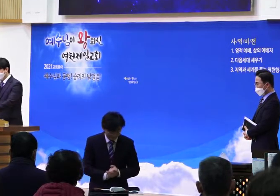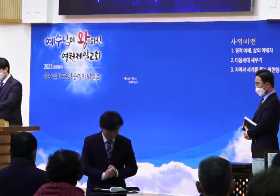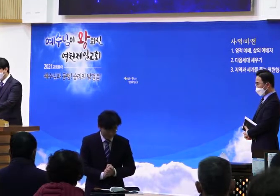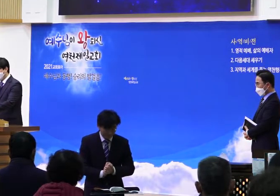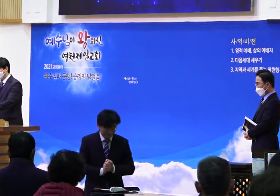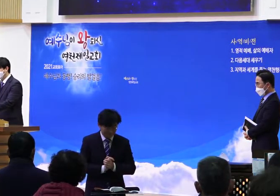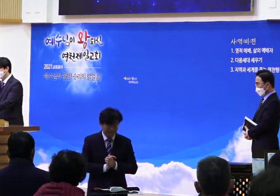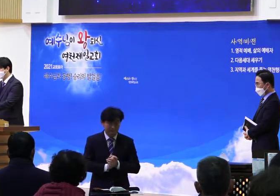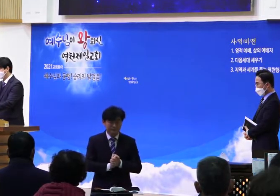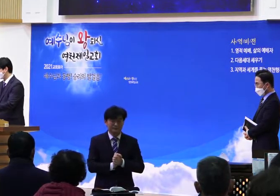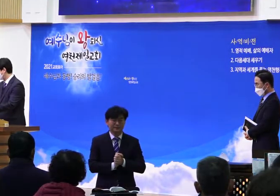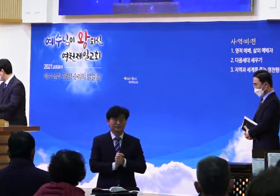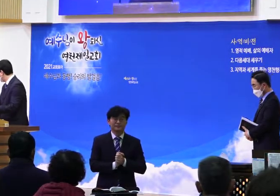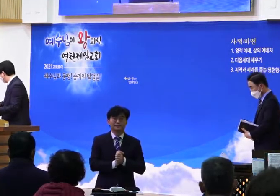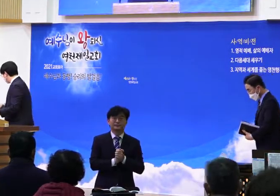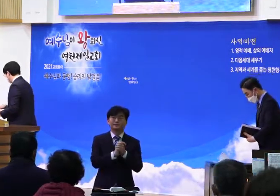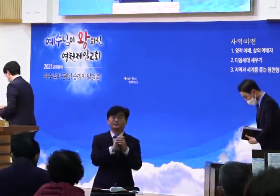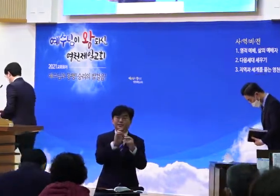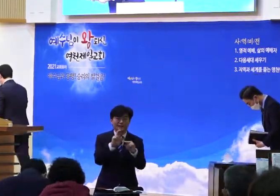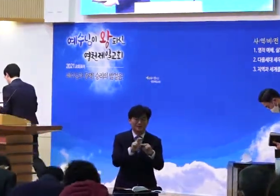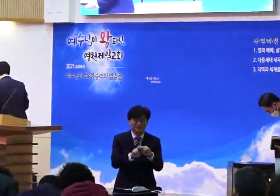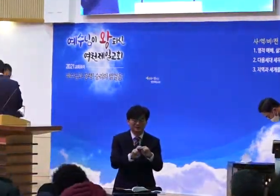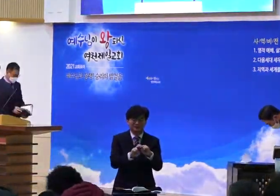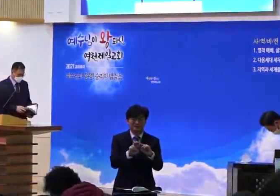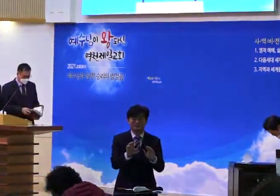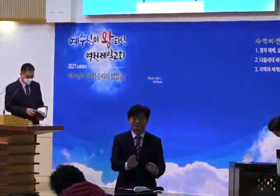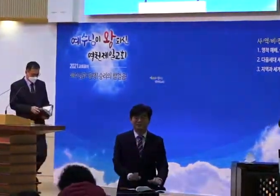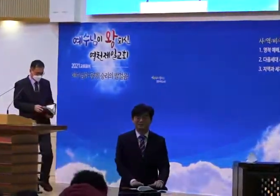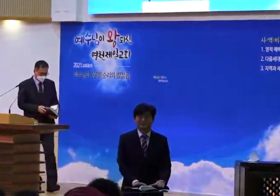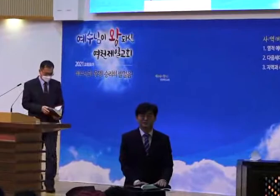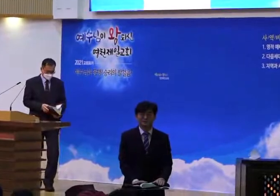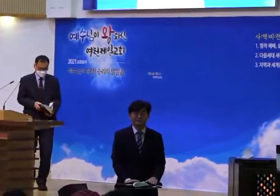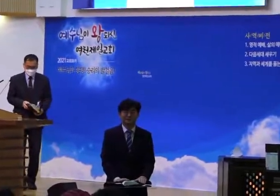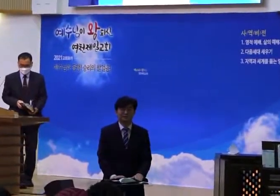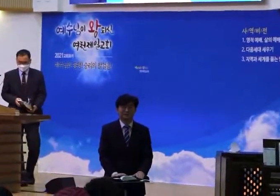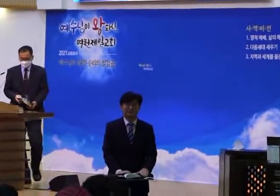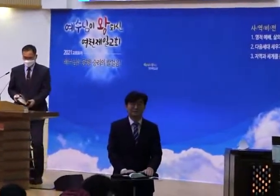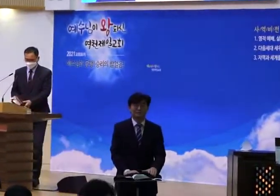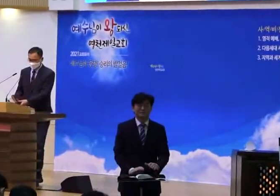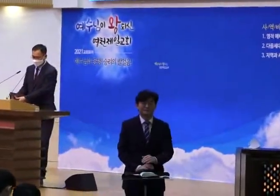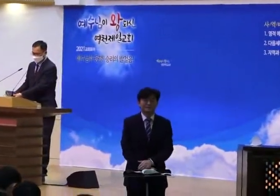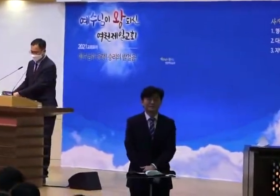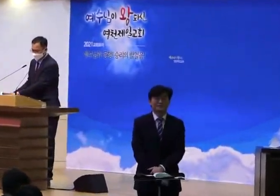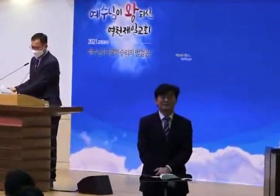아멘.